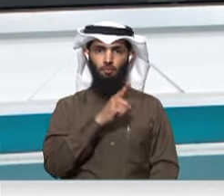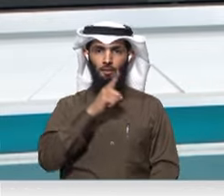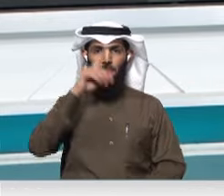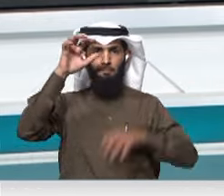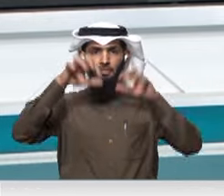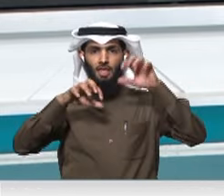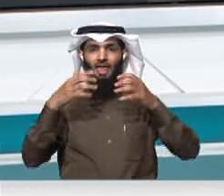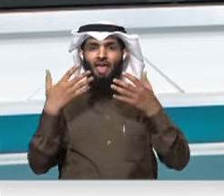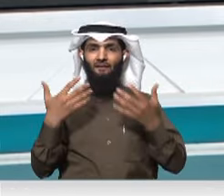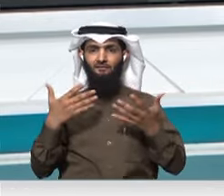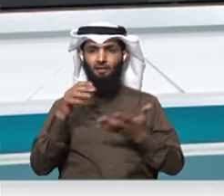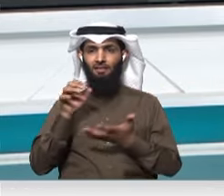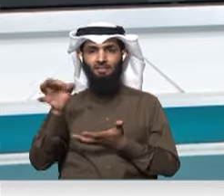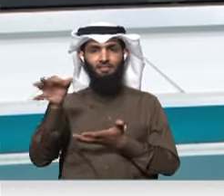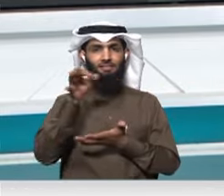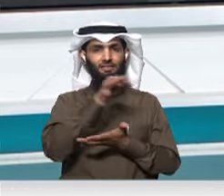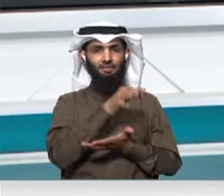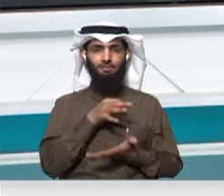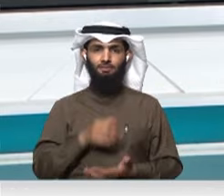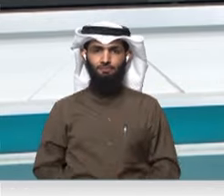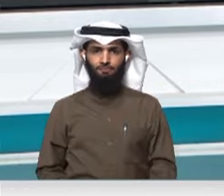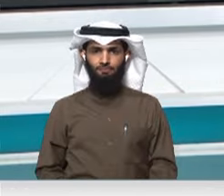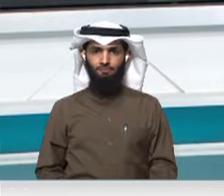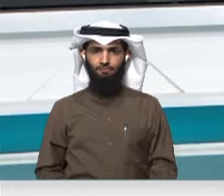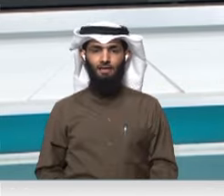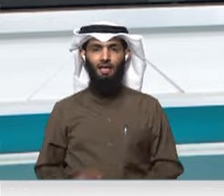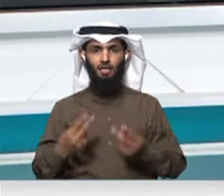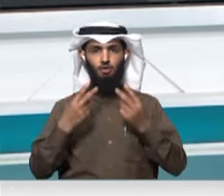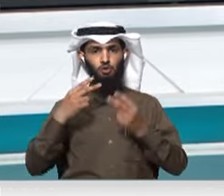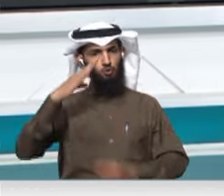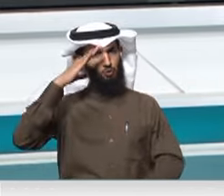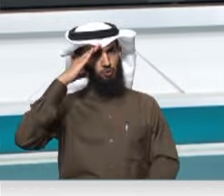على بعض مناطق البلاد بمشيئة الله. أعزائي المشاهدين أشكركم على حسن المتابعة.